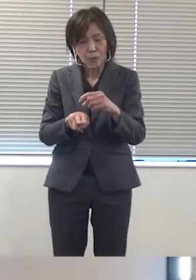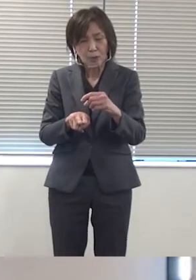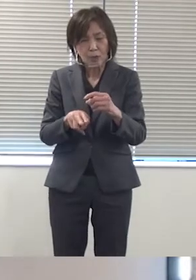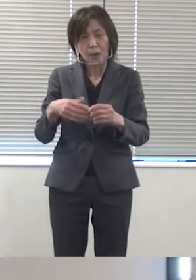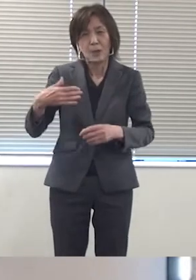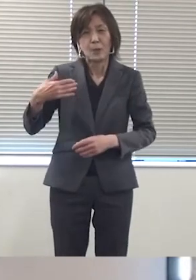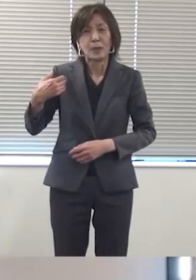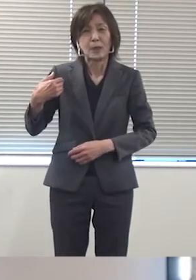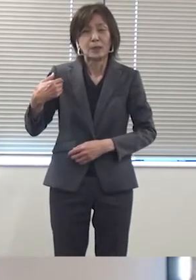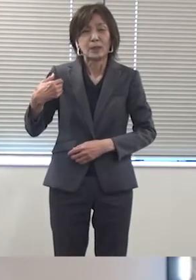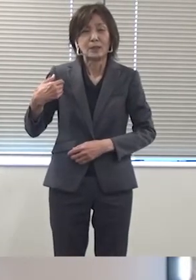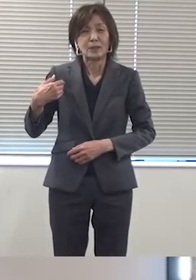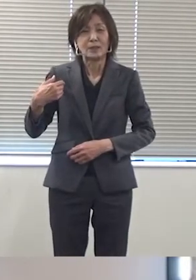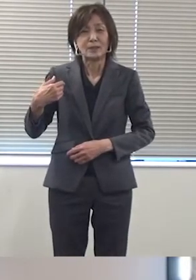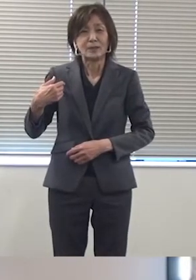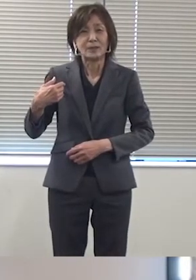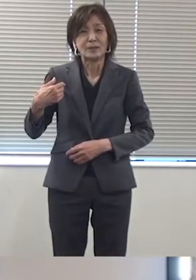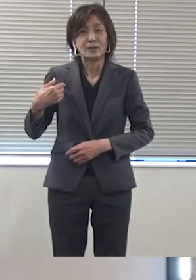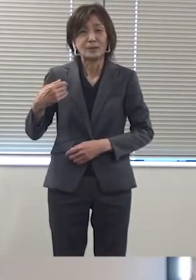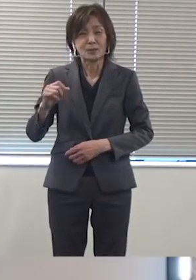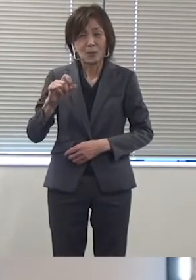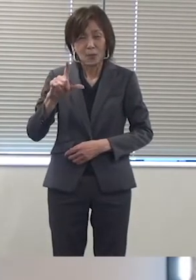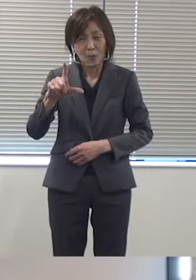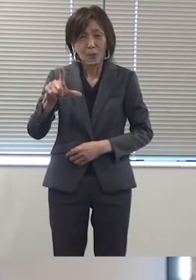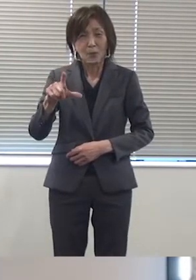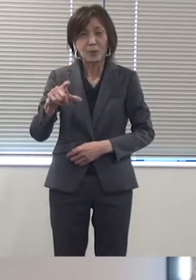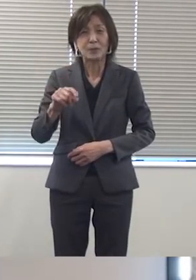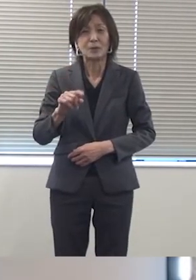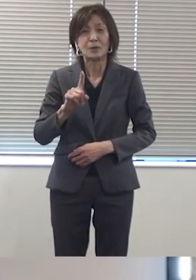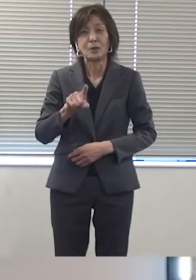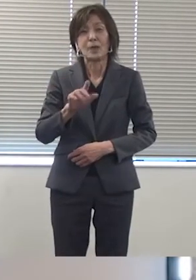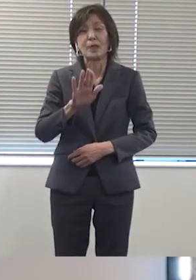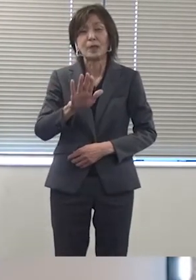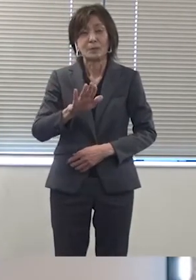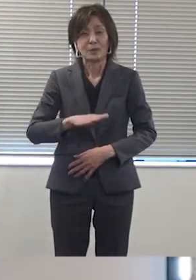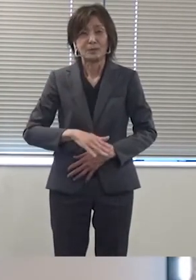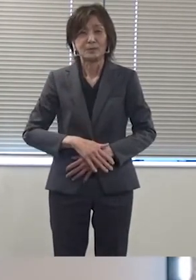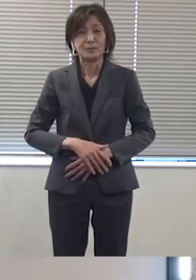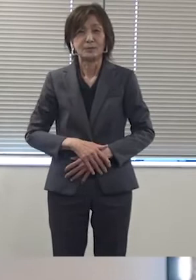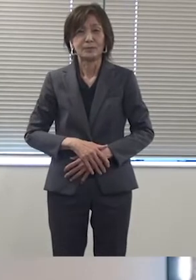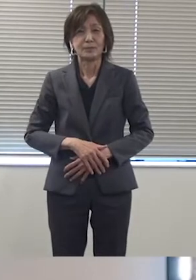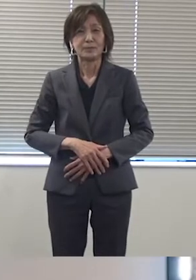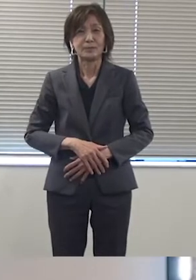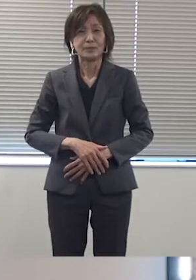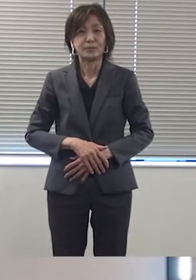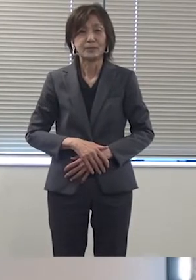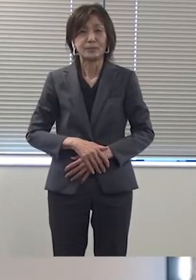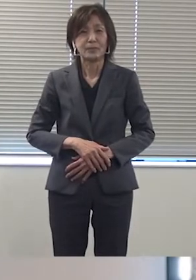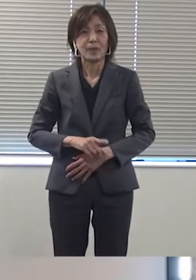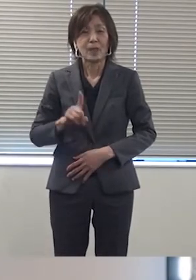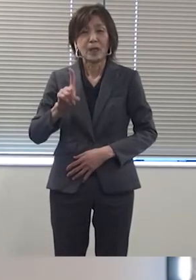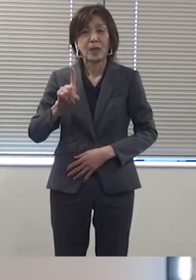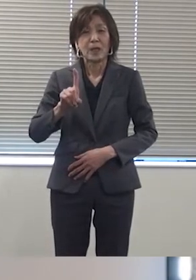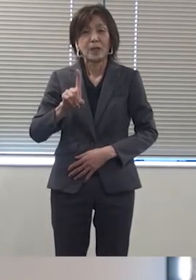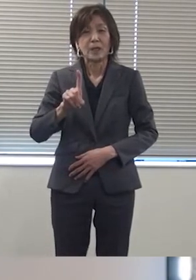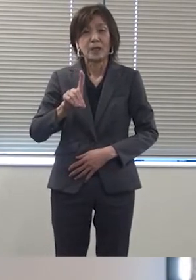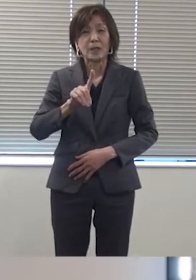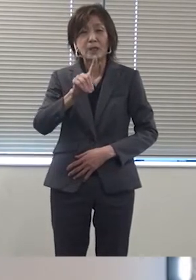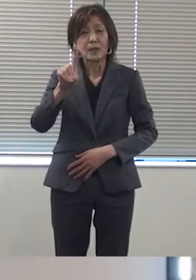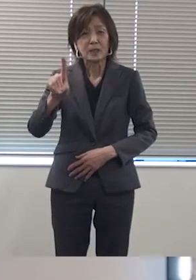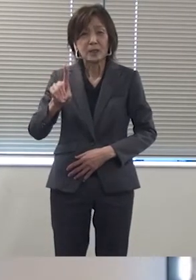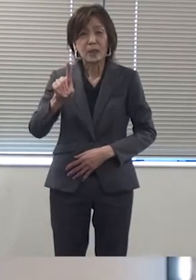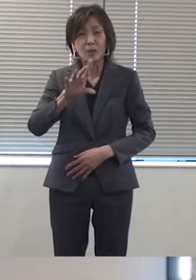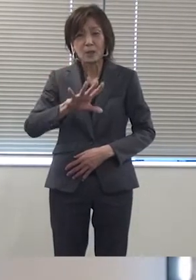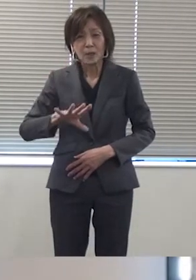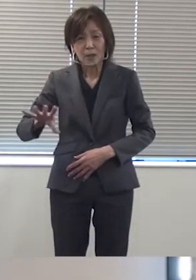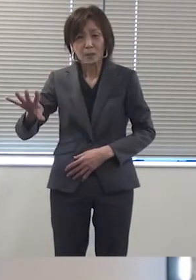ルタ株はあの肺の中まで入る毒性が強かったので非常に心配していたんですが、多分遺伝子がうまく組み